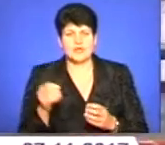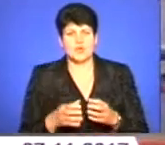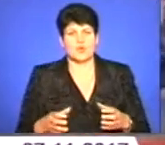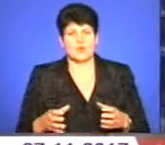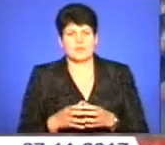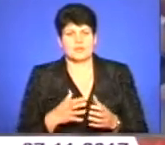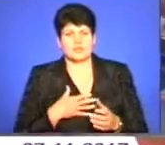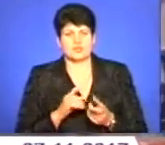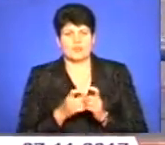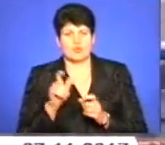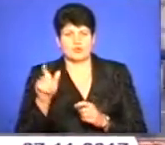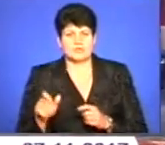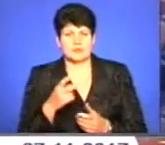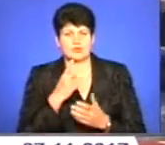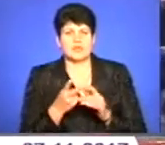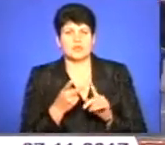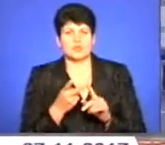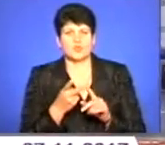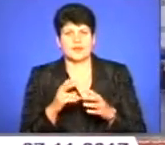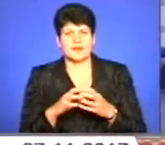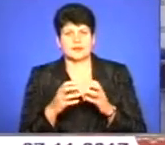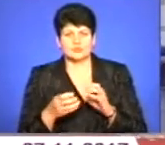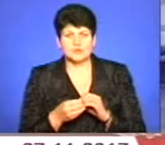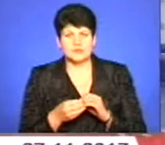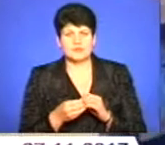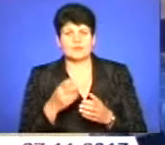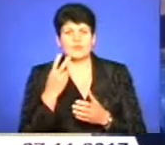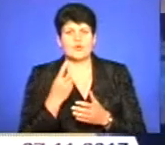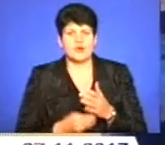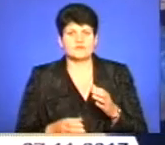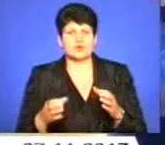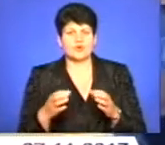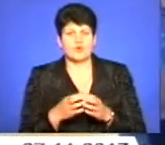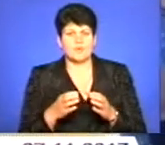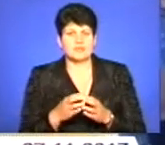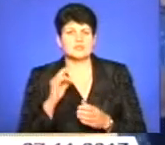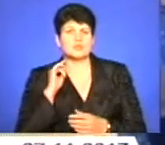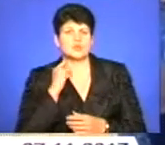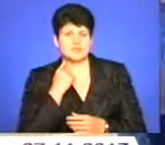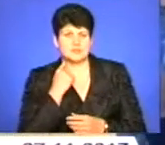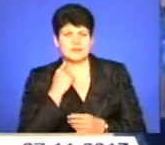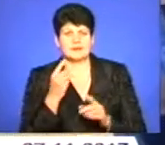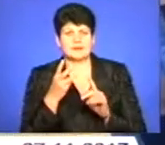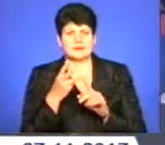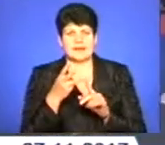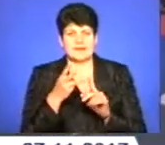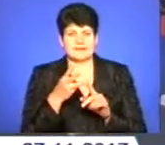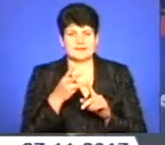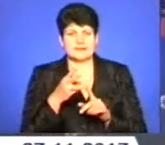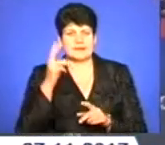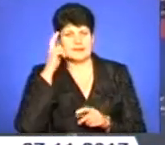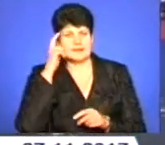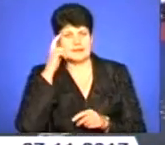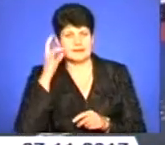наші борці показали другий результат, поступившись за набраними балами команді «Воїн» з Луцька. Третя сходинка п'єдесталу у киян з